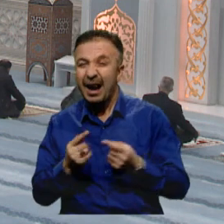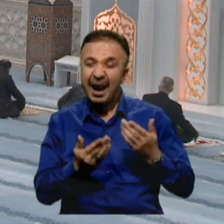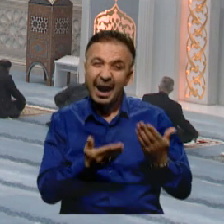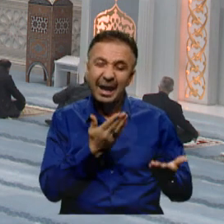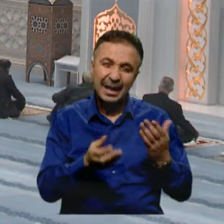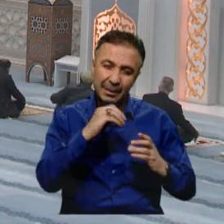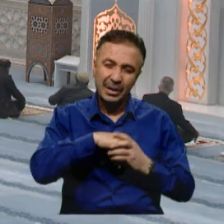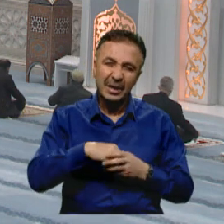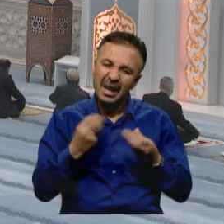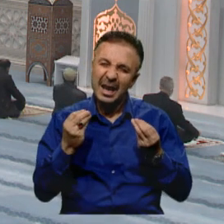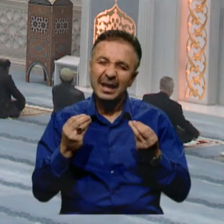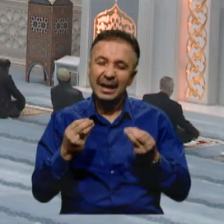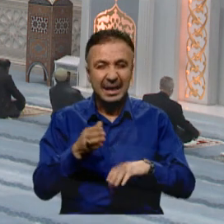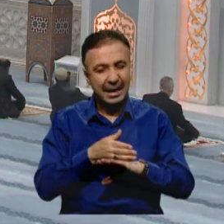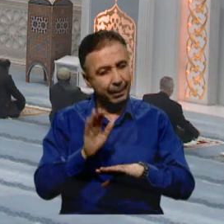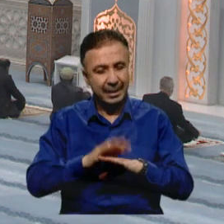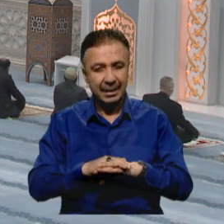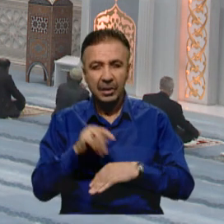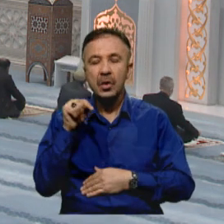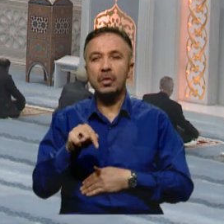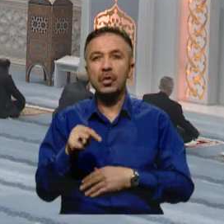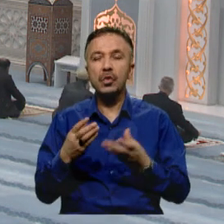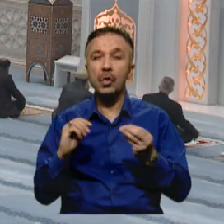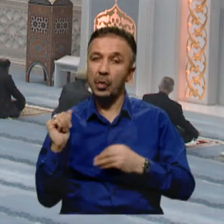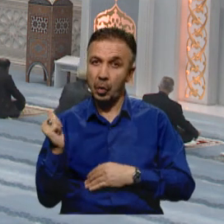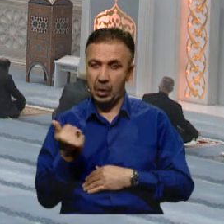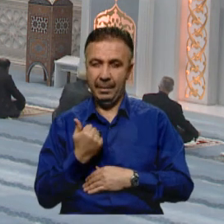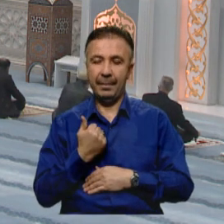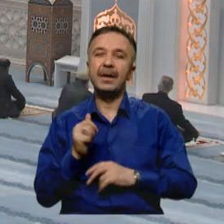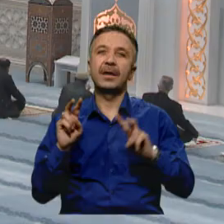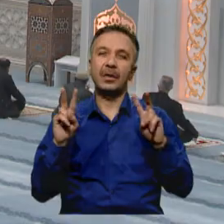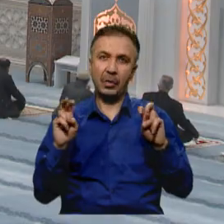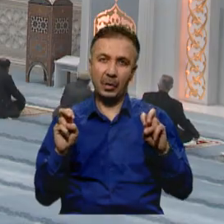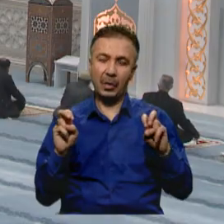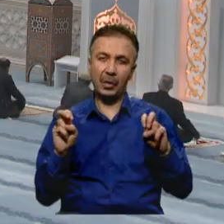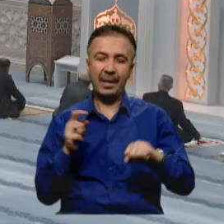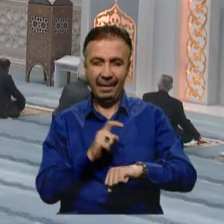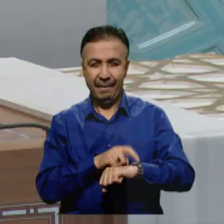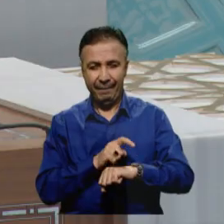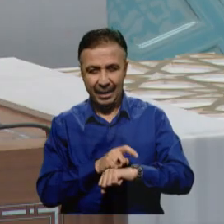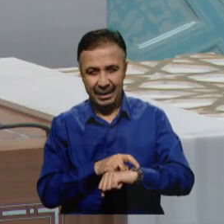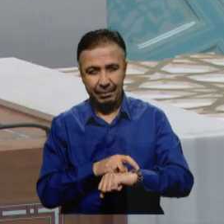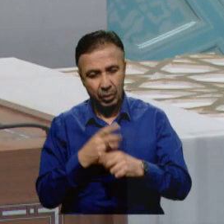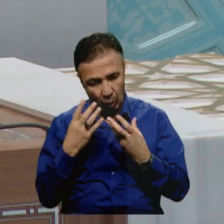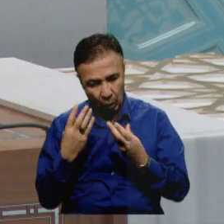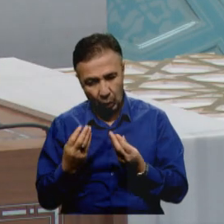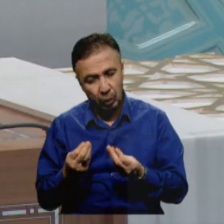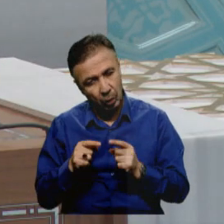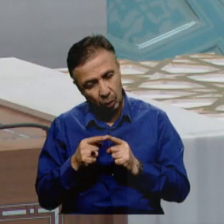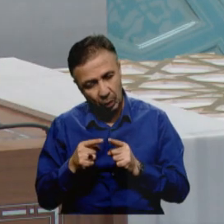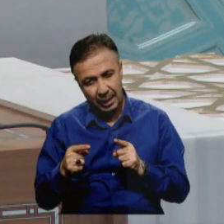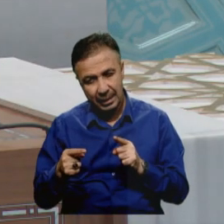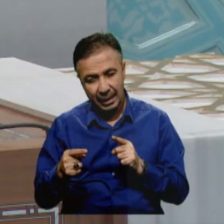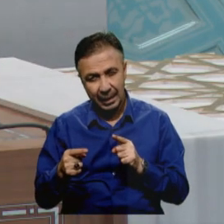vesile eylesin. Bugün çok önemli bir konuyu vaktimiz el verdikçe sizinle